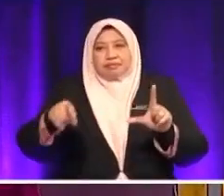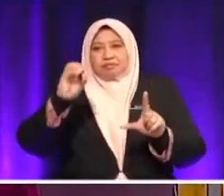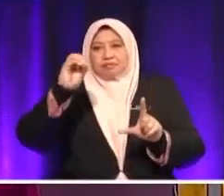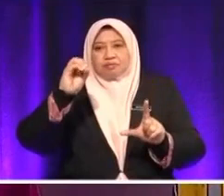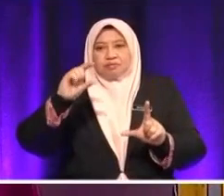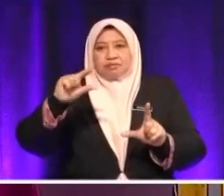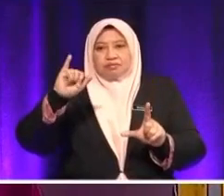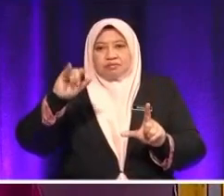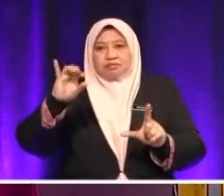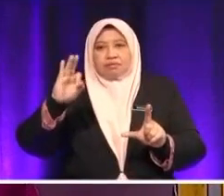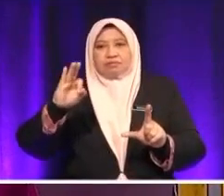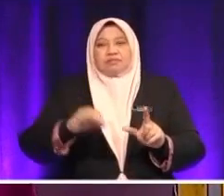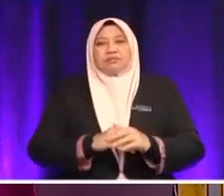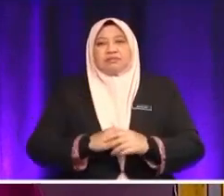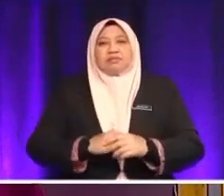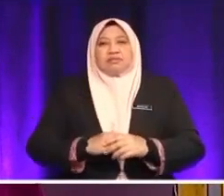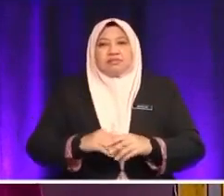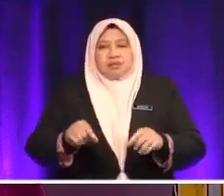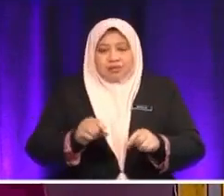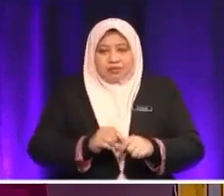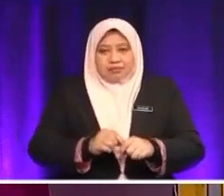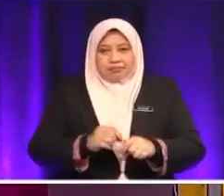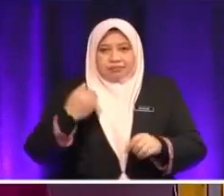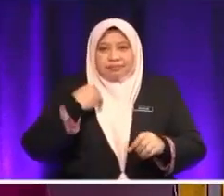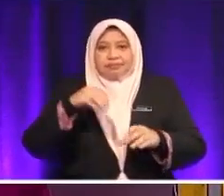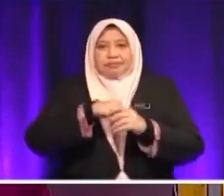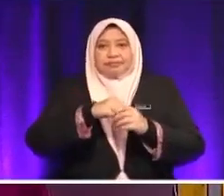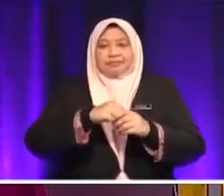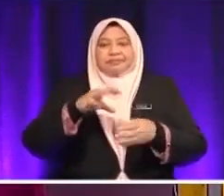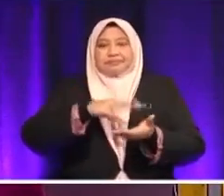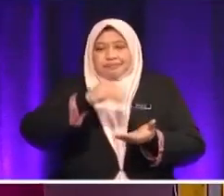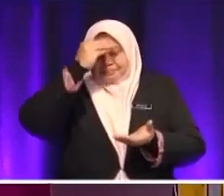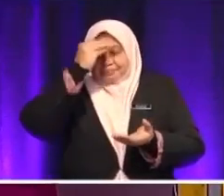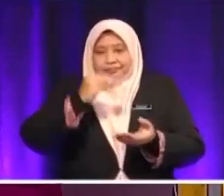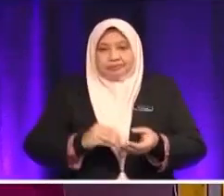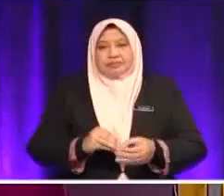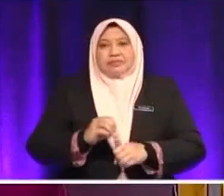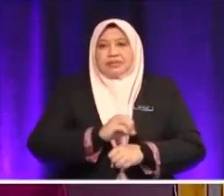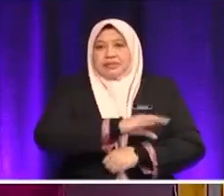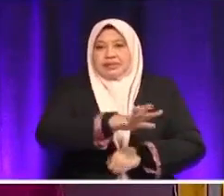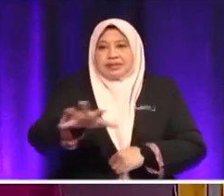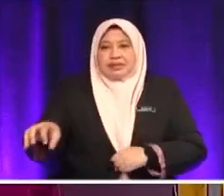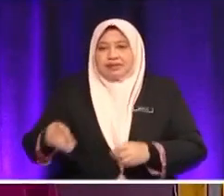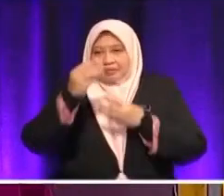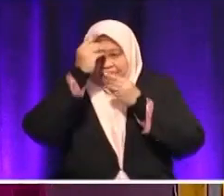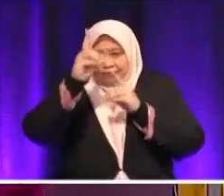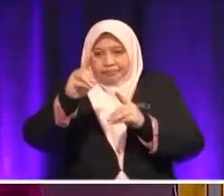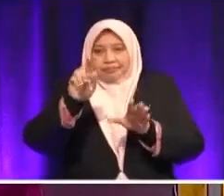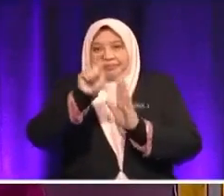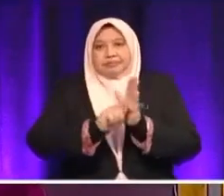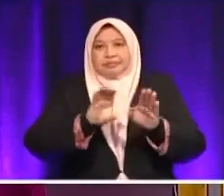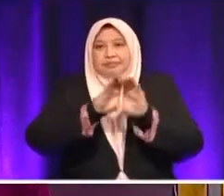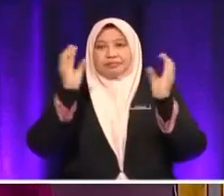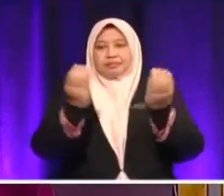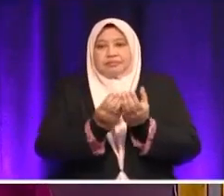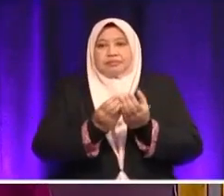daripada suka Tasya rotan data terkumpul maksudnya kalau tak terkumpul tak boleh ah itu yang muridget